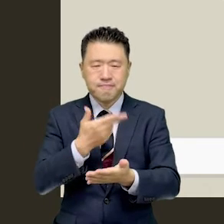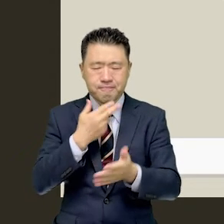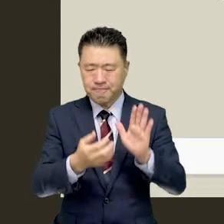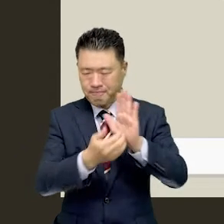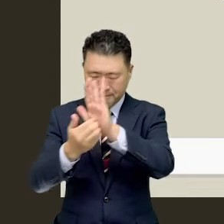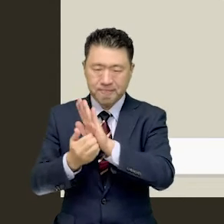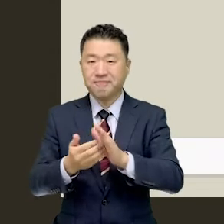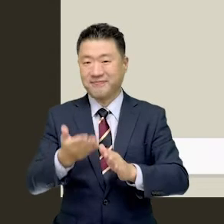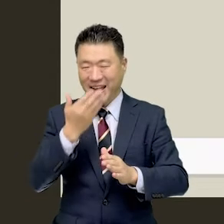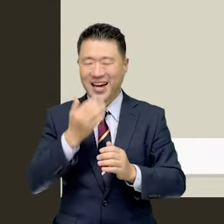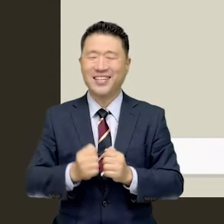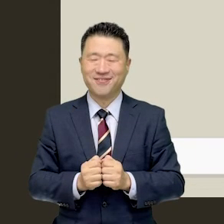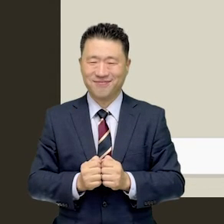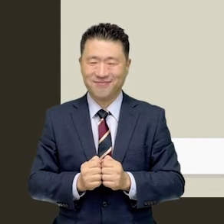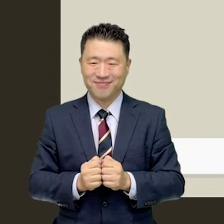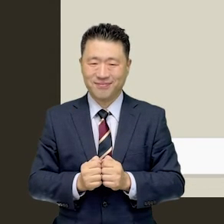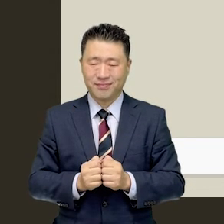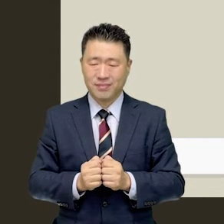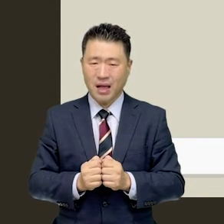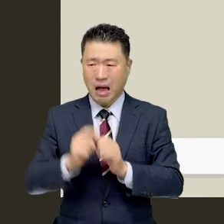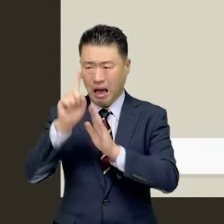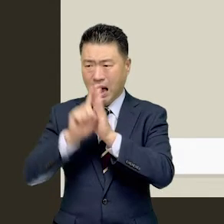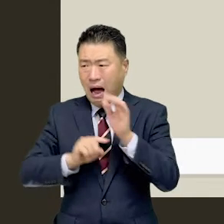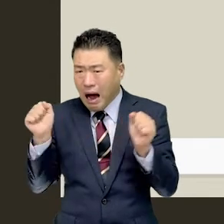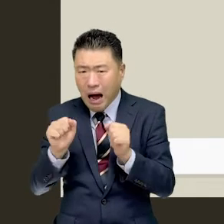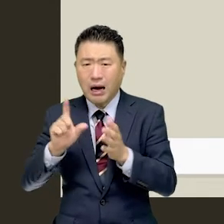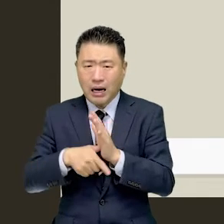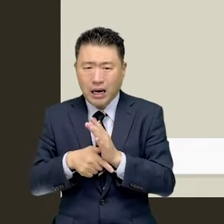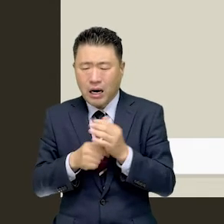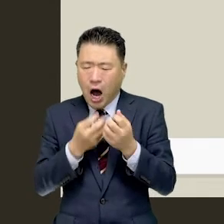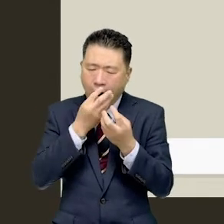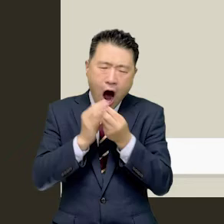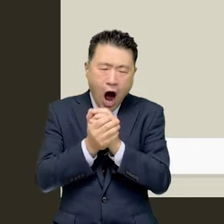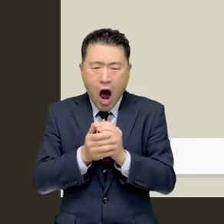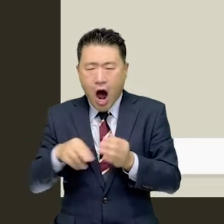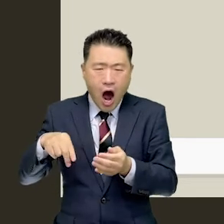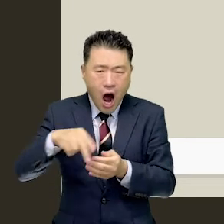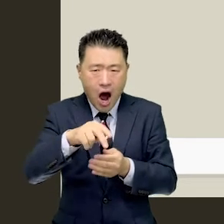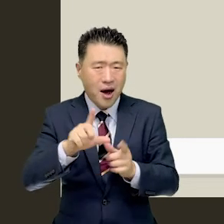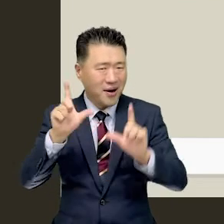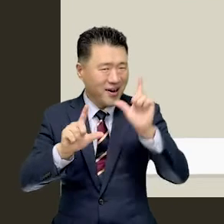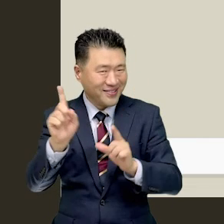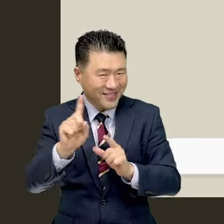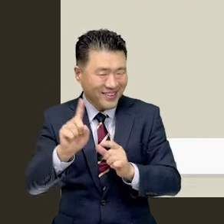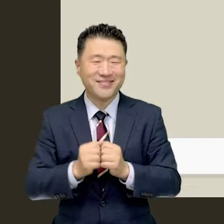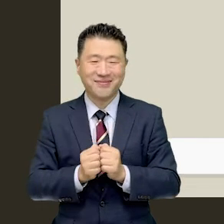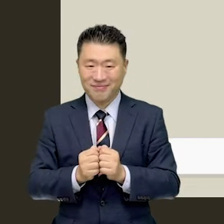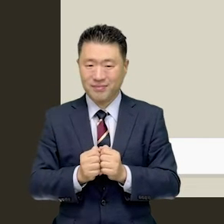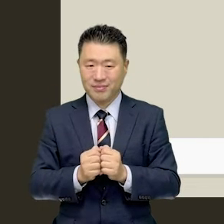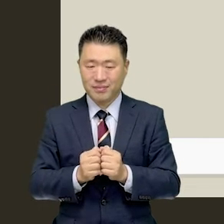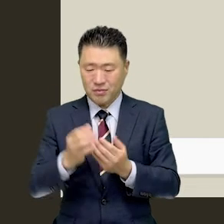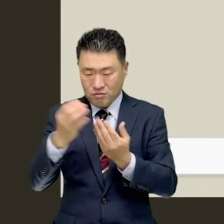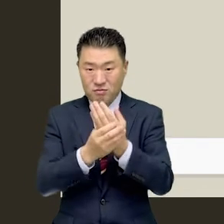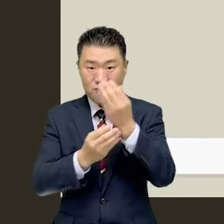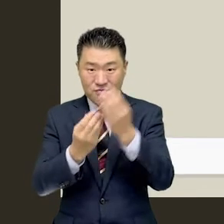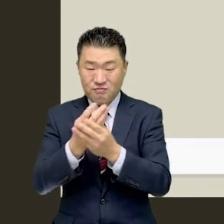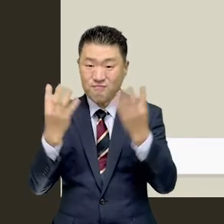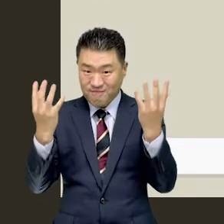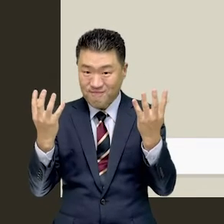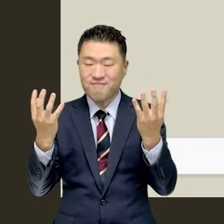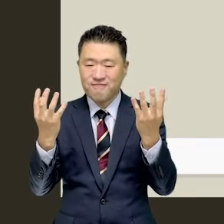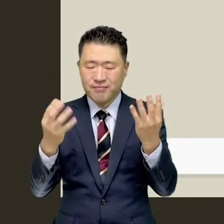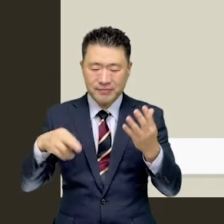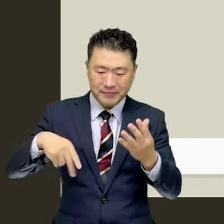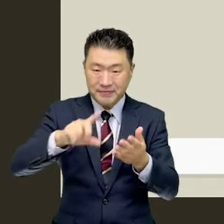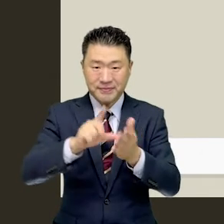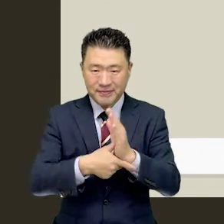관리합니다. 겨울철 작업 중 보행 안전 수칙을 살펴보겠습니다. 먼저 보온 장갑을 착용해 보행